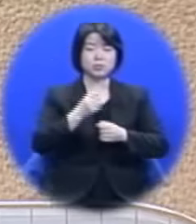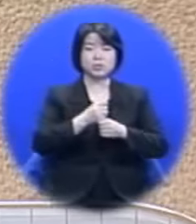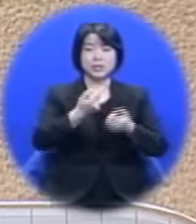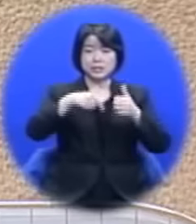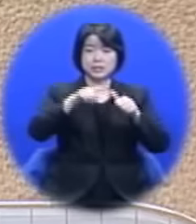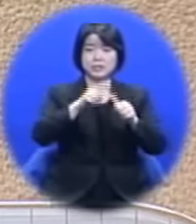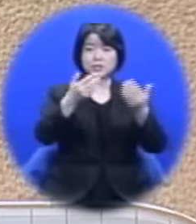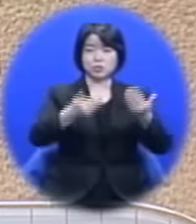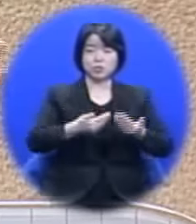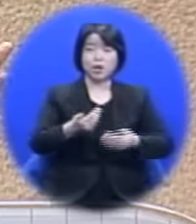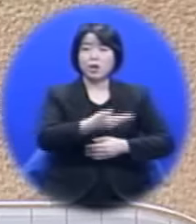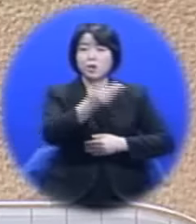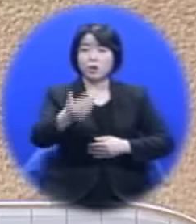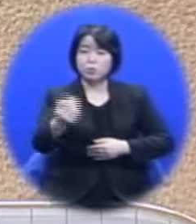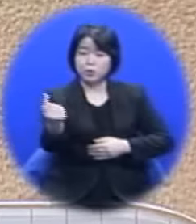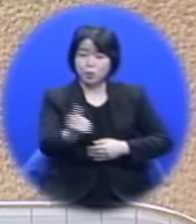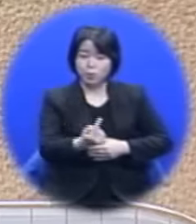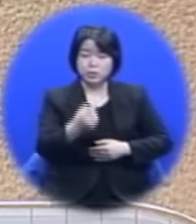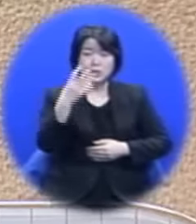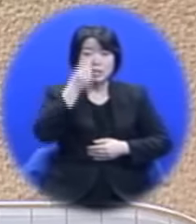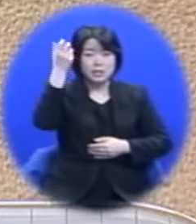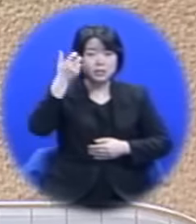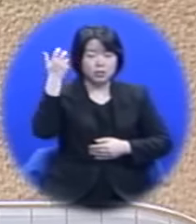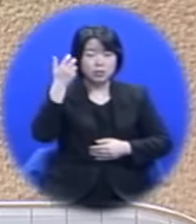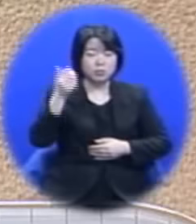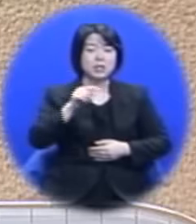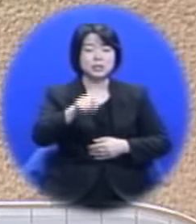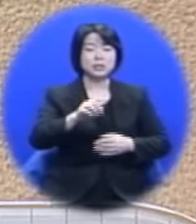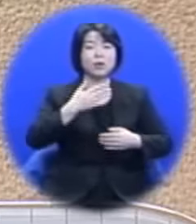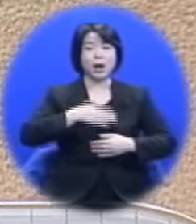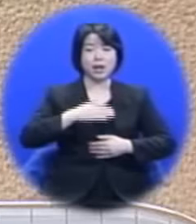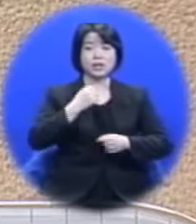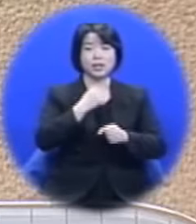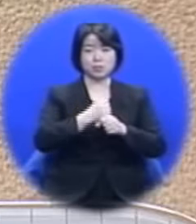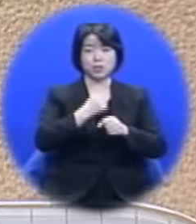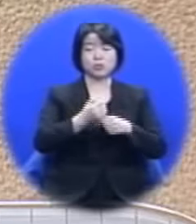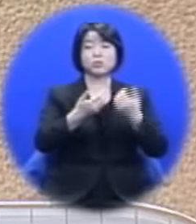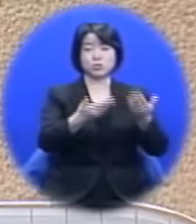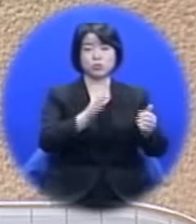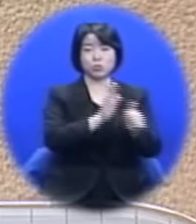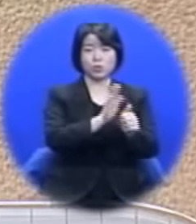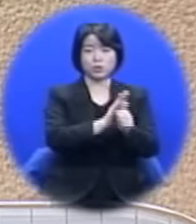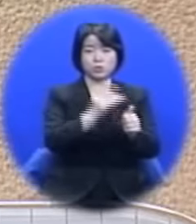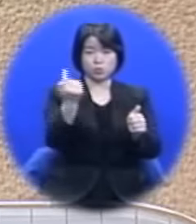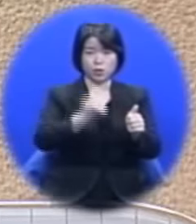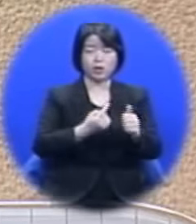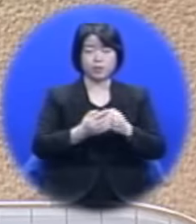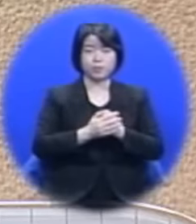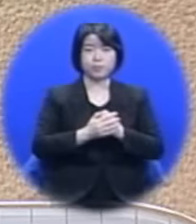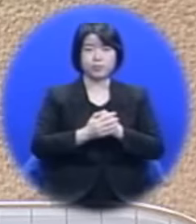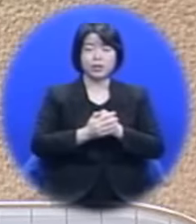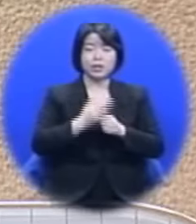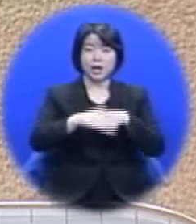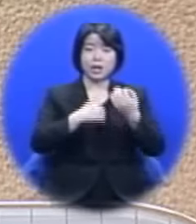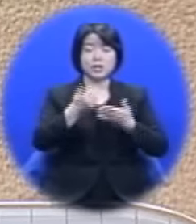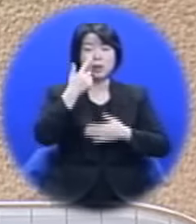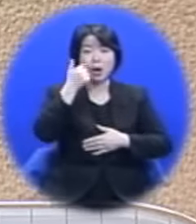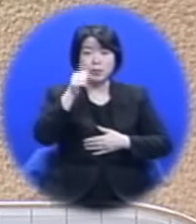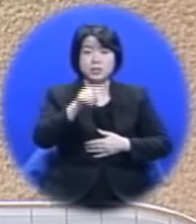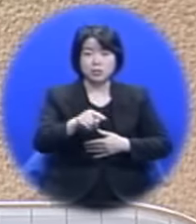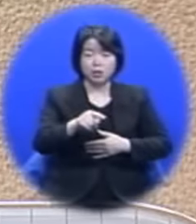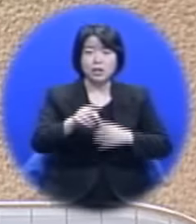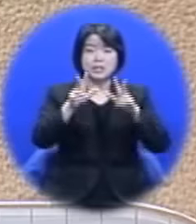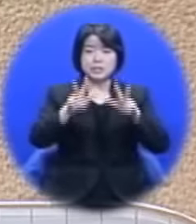그것을 여러분에게 알게 하기 위해서 오신 거예요 하나님이 여러분의 아버지신데 여러분과 함께